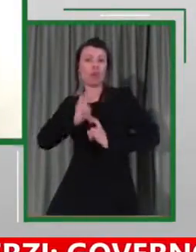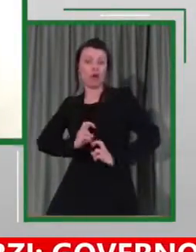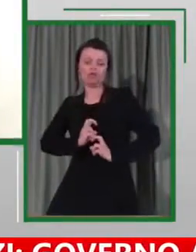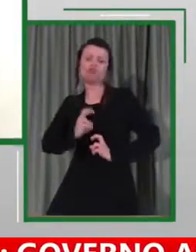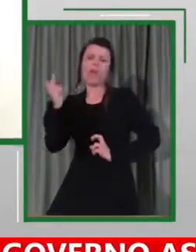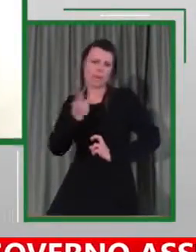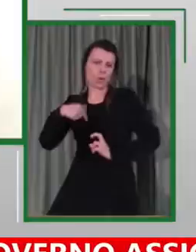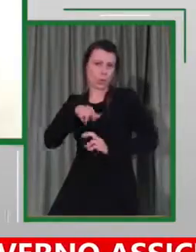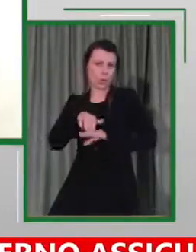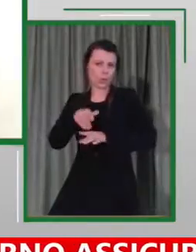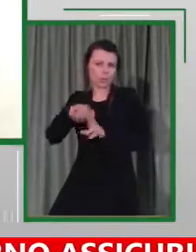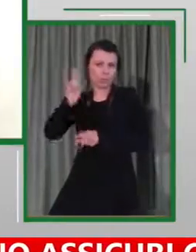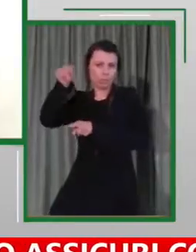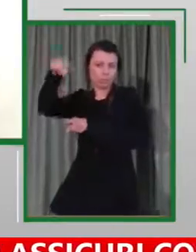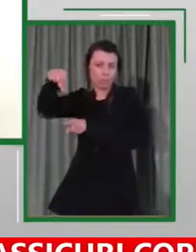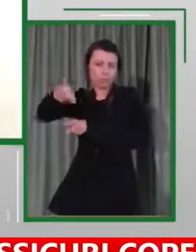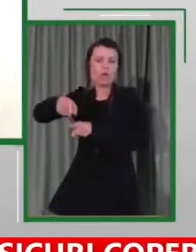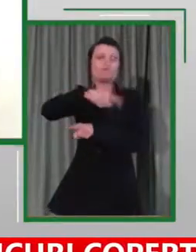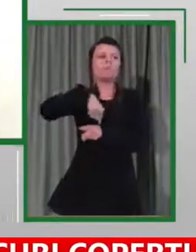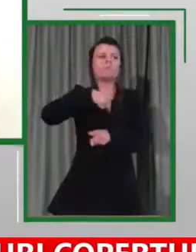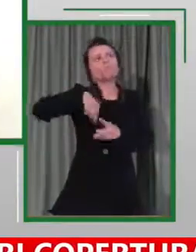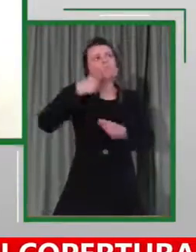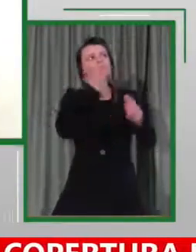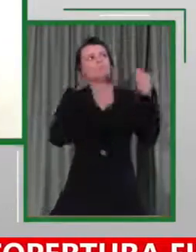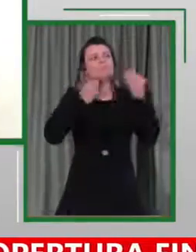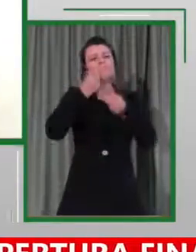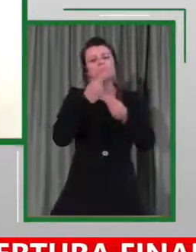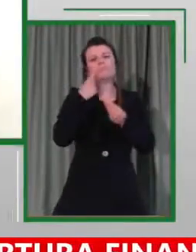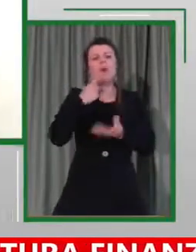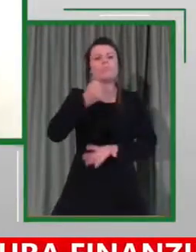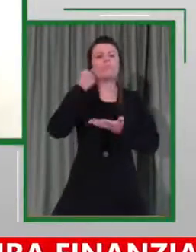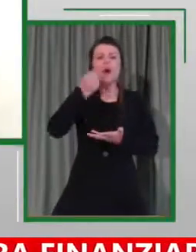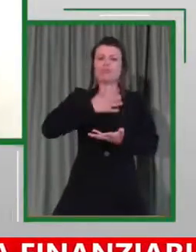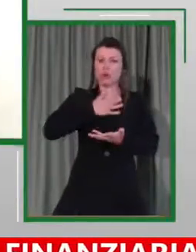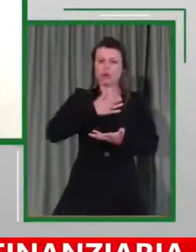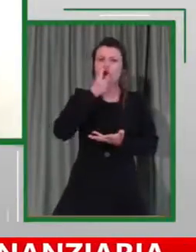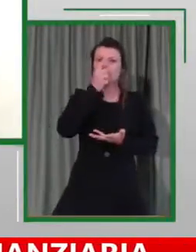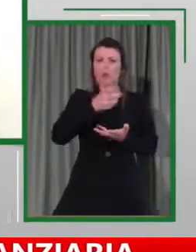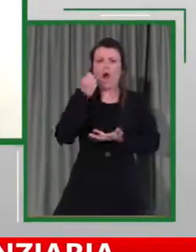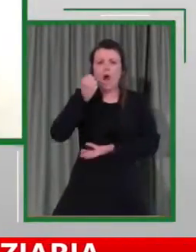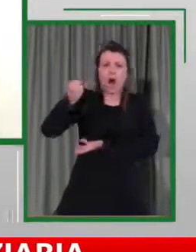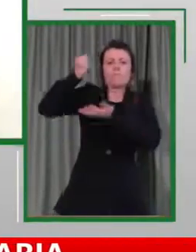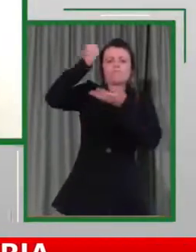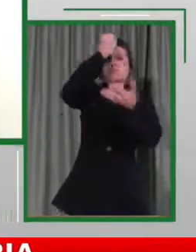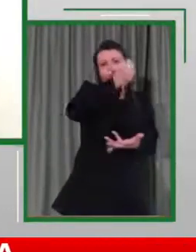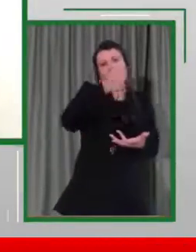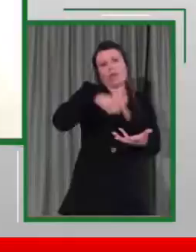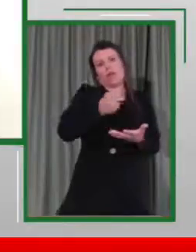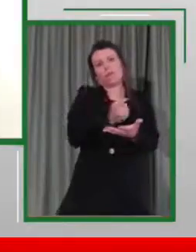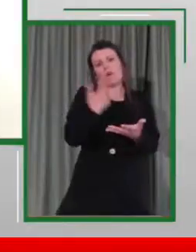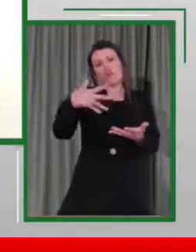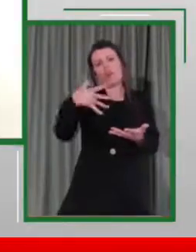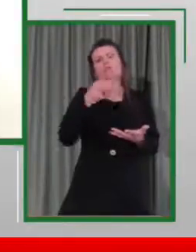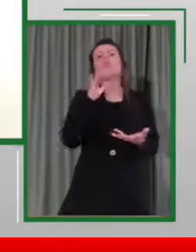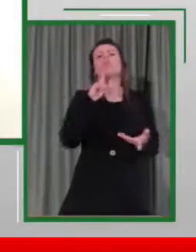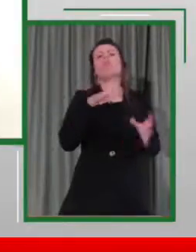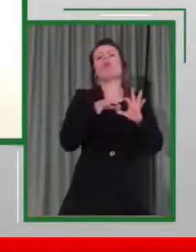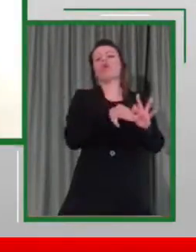importante del nostro budget alla ricerca sul coronavirus. Abbiamo trovato nella Regione Lombardia subito